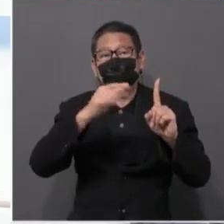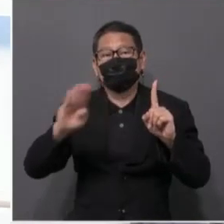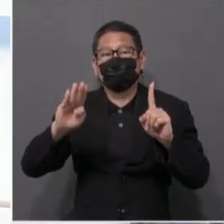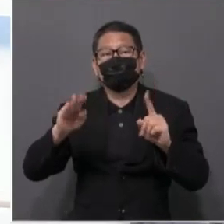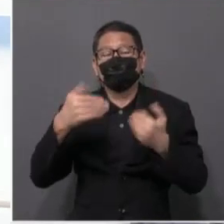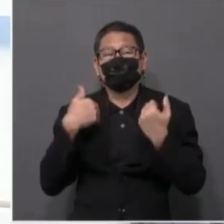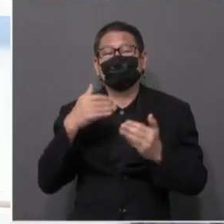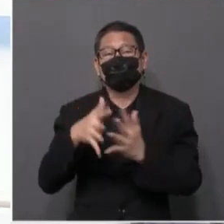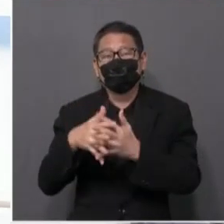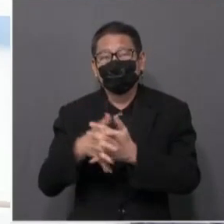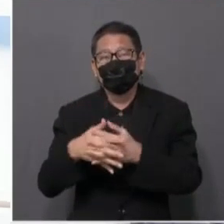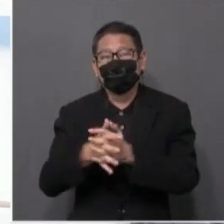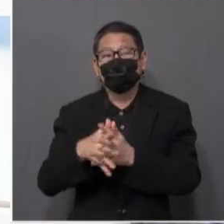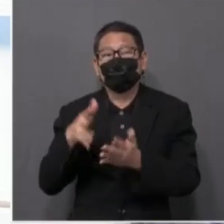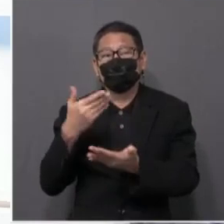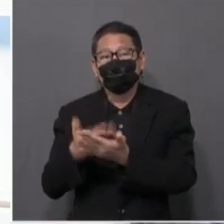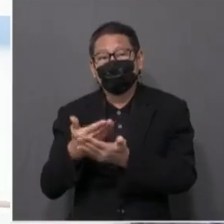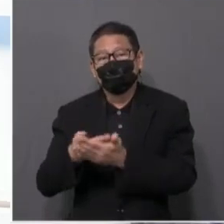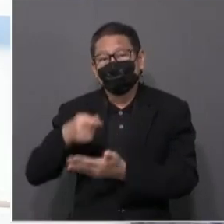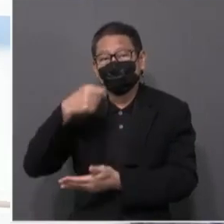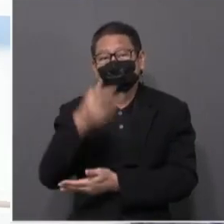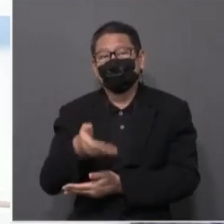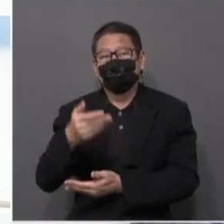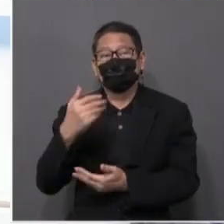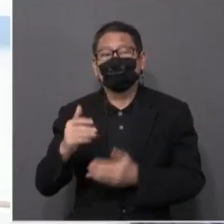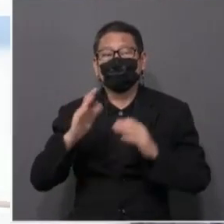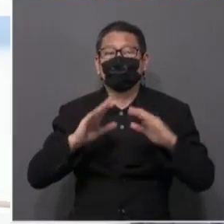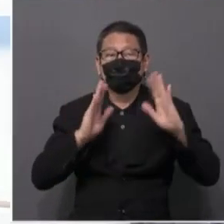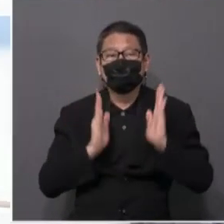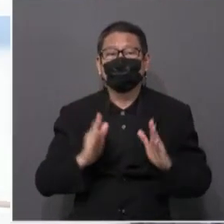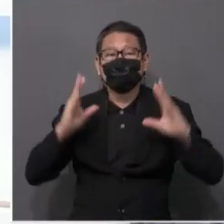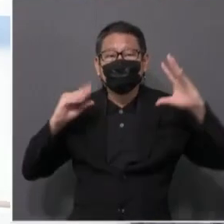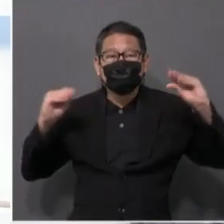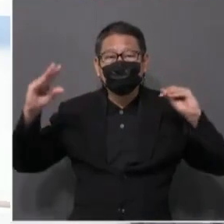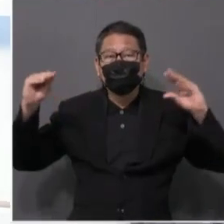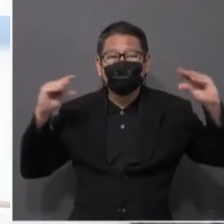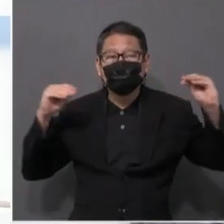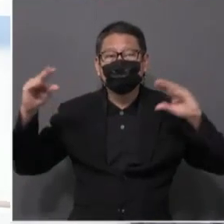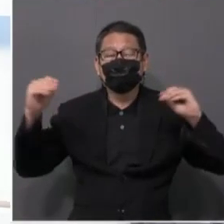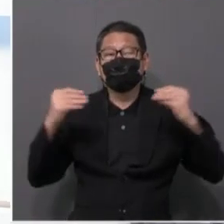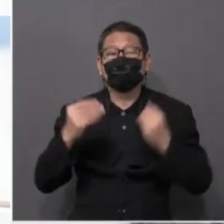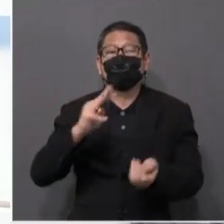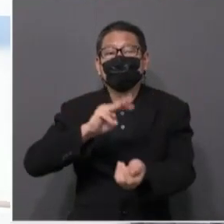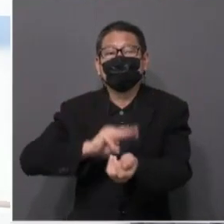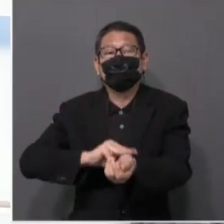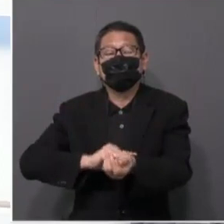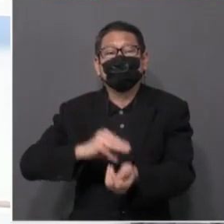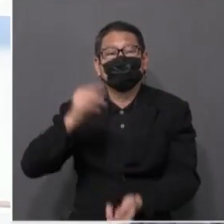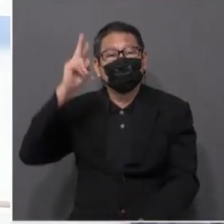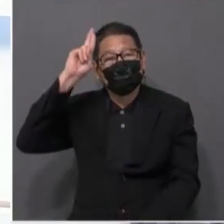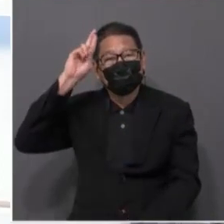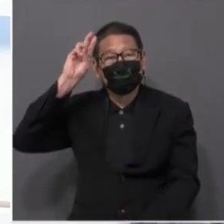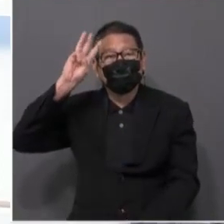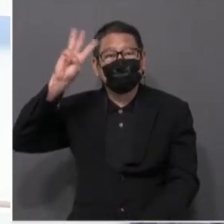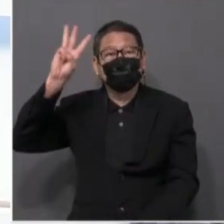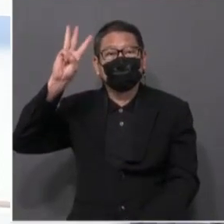Digital มีเสียงวิภาควิจารณกันจากหลายพักการเมืองเลยทีเดีวหน่ในนั้น ทางด้ของหมอราวีมาชมารดนคุณ